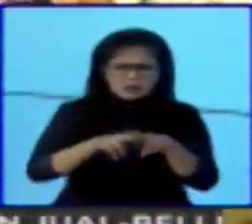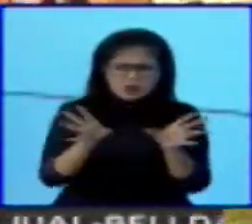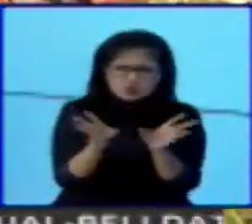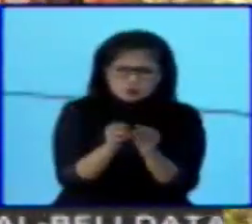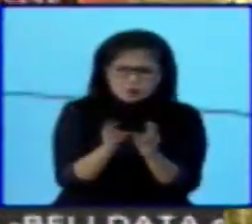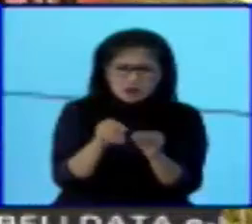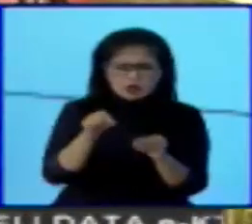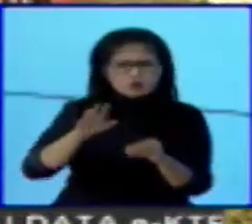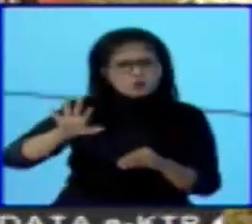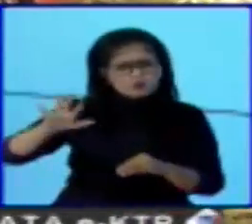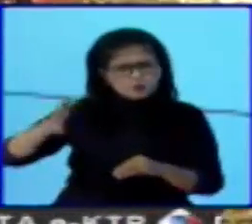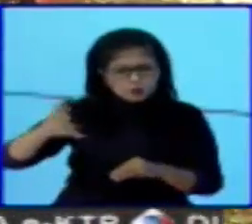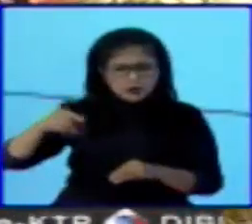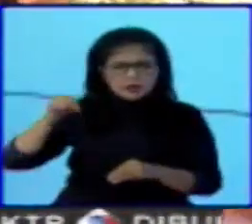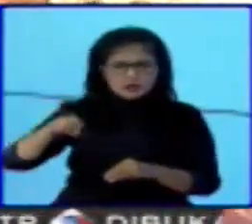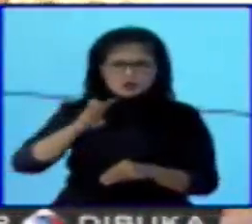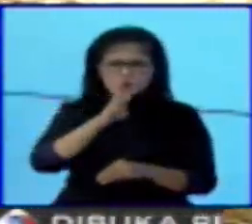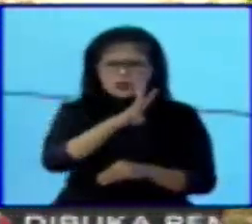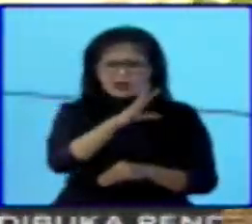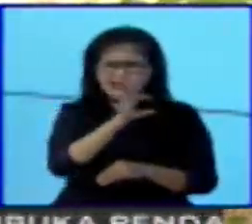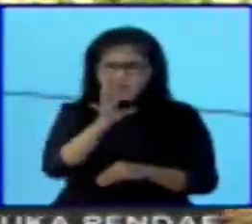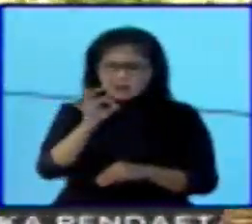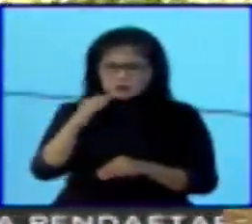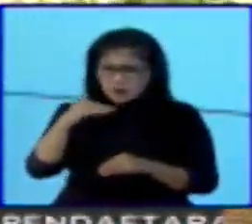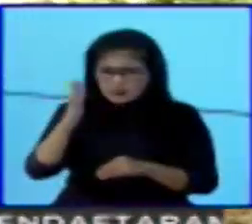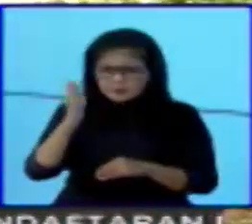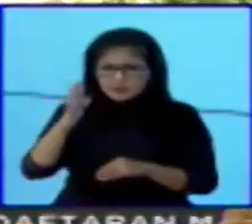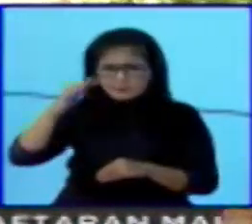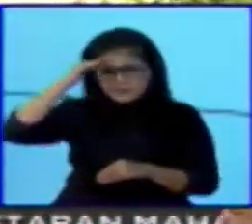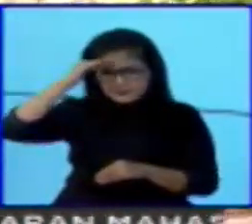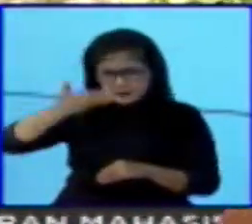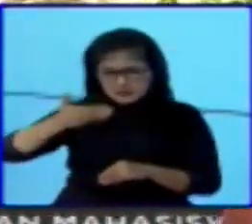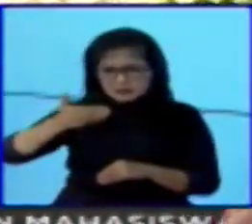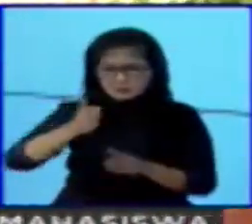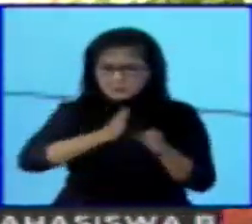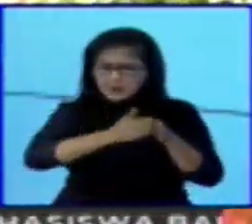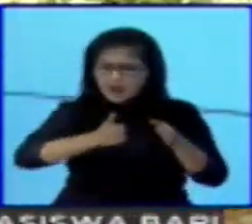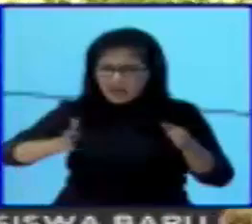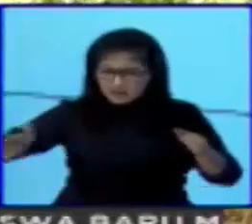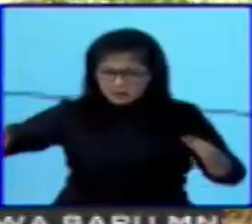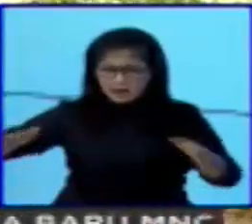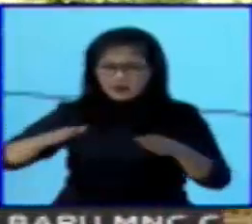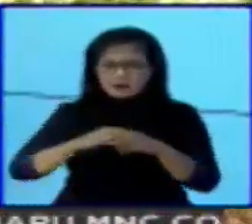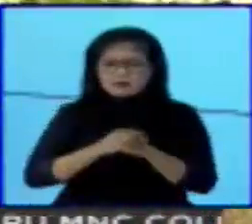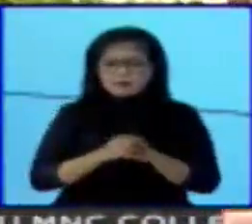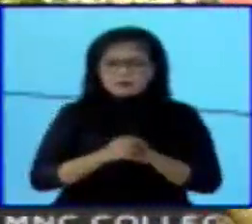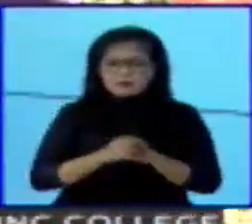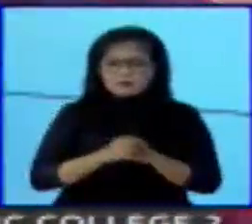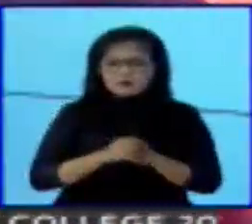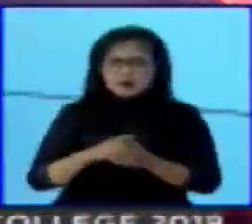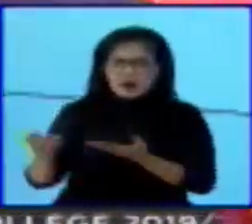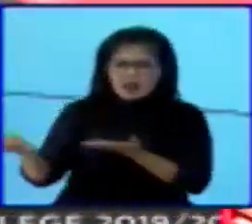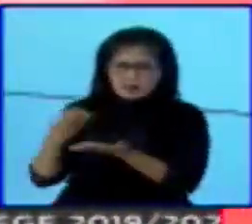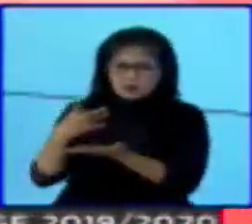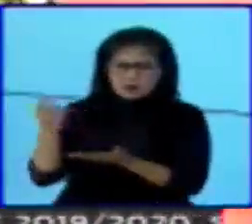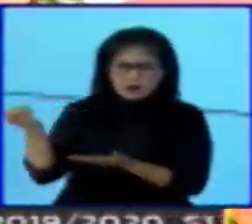bahkan mencapai 300 bus yang terparkir di sini. Dan menurut informasi yang kami dapatkan, bahwa bus-bus yang